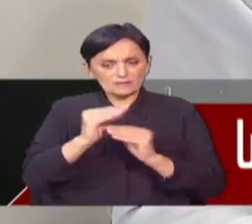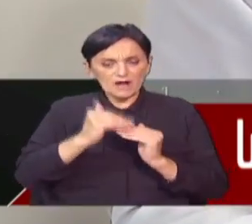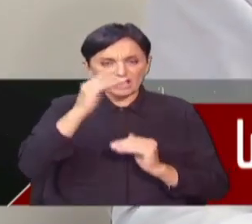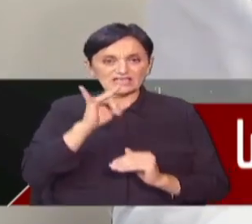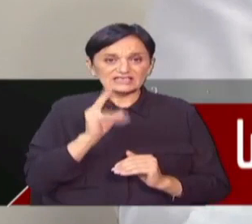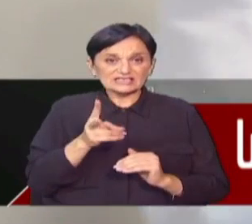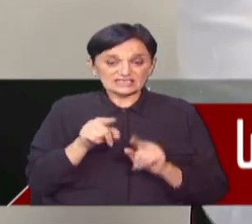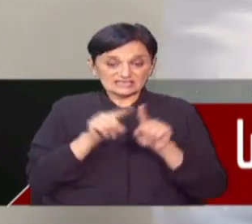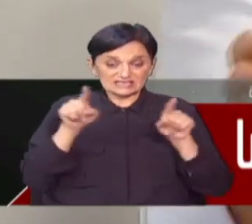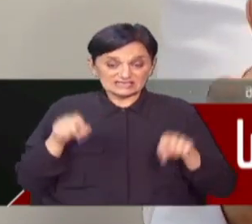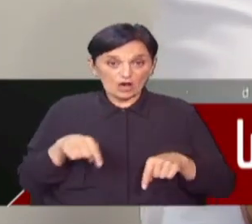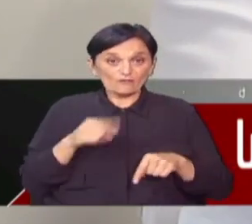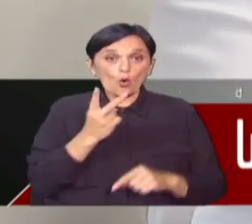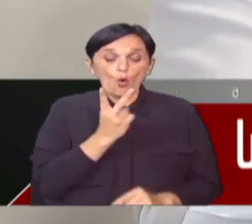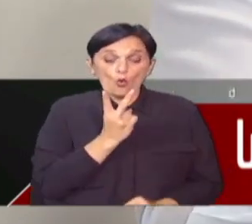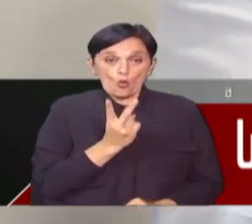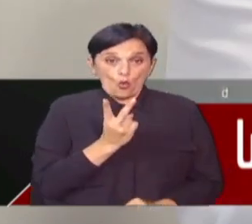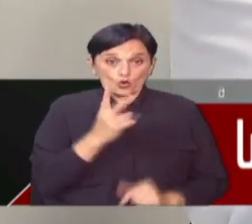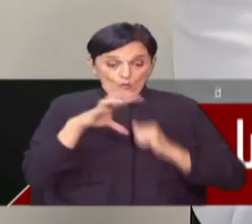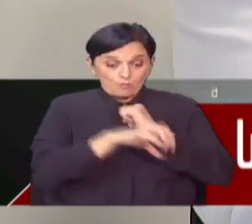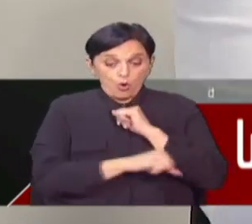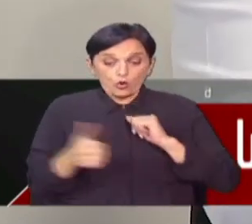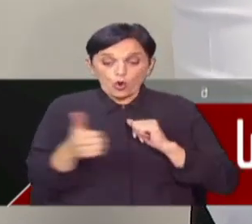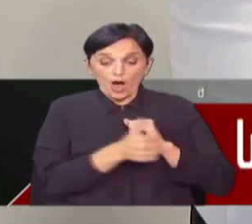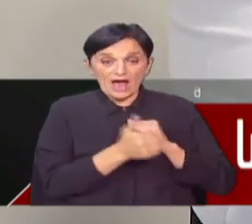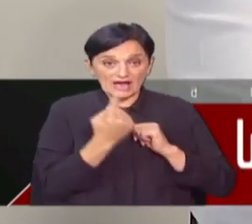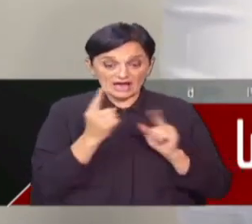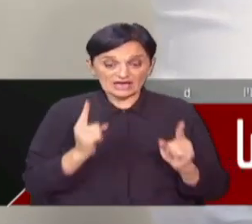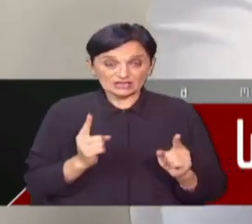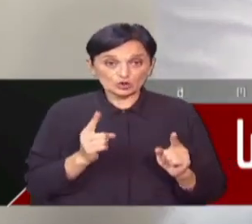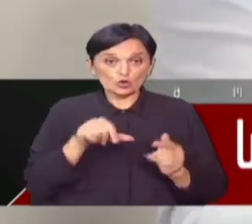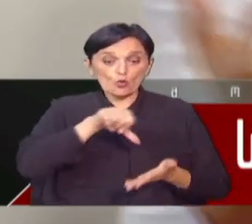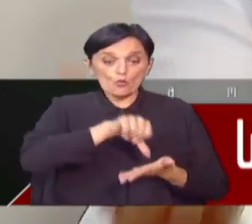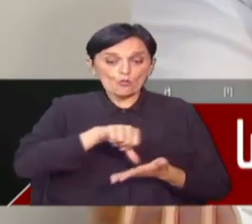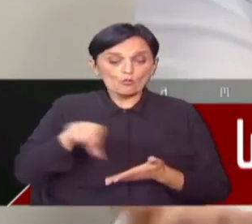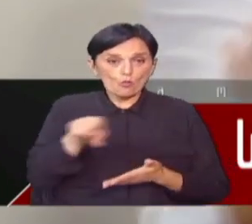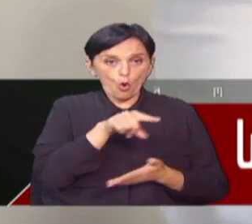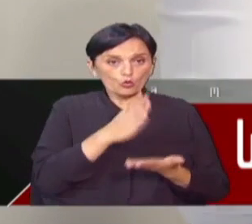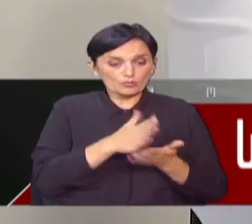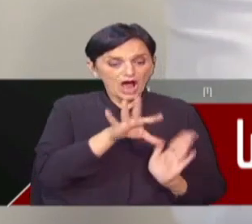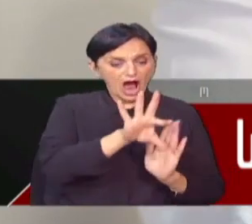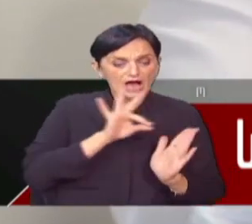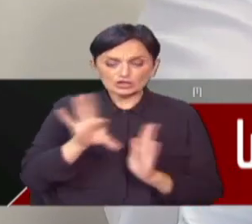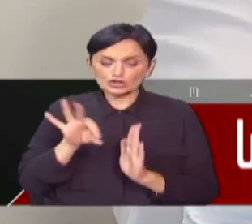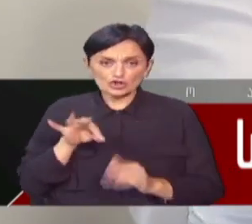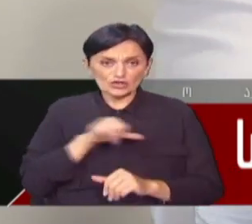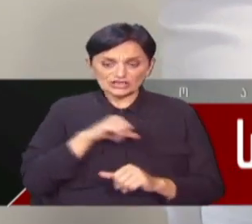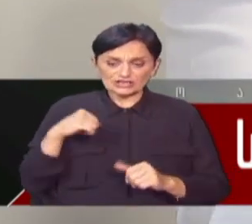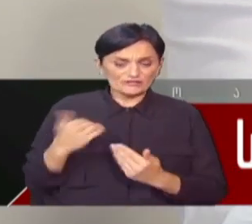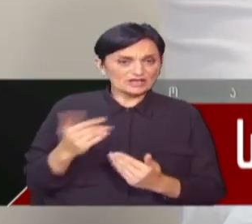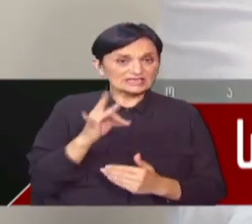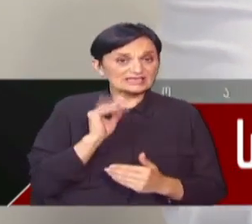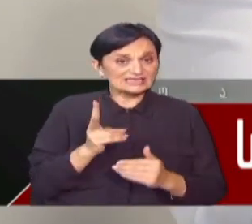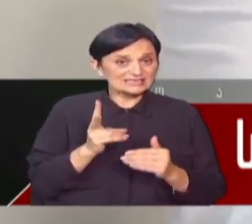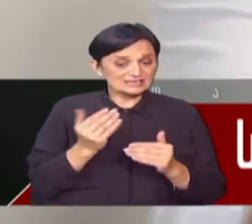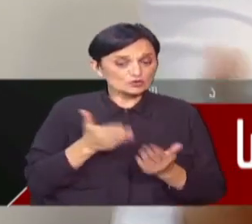რისკიანი საინვესტიციო პორტფელს. ანუ კან ორი რამე მოხდა აი ამ ბოლო ერთი კვირის მანძილზე. ერთი, რომ მონაწილეებს გაუჩნდათ არჩევნის საშუალება, რომ თავიანთი რისკის